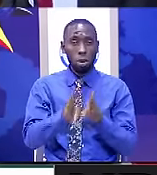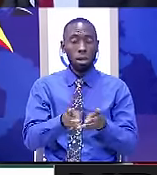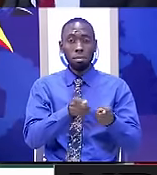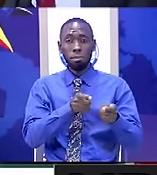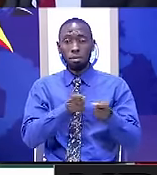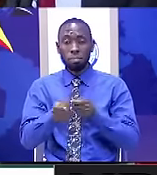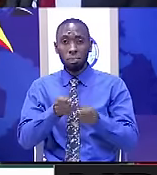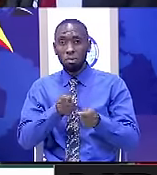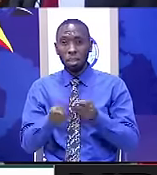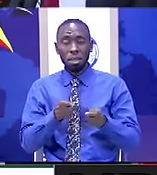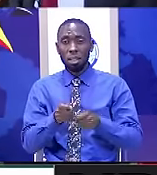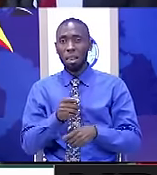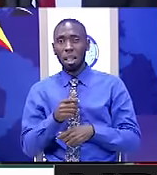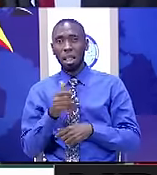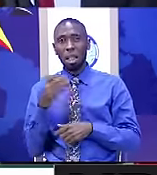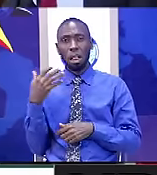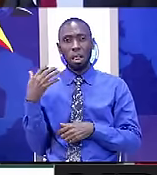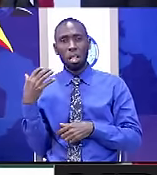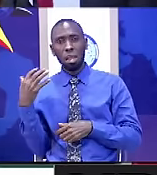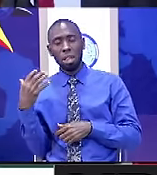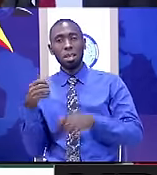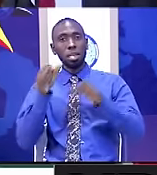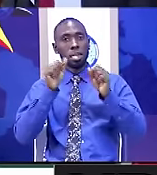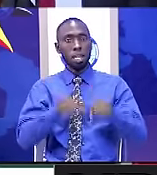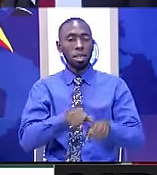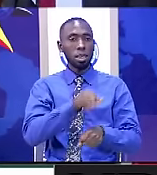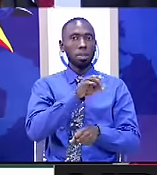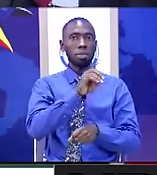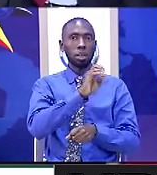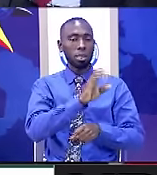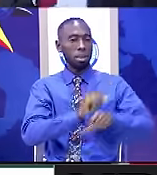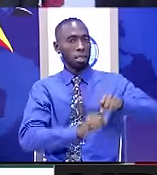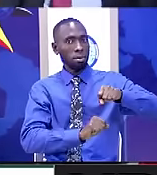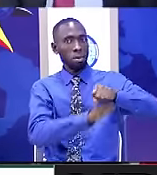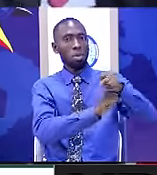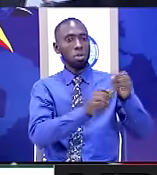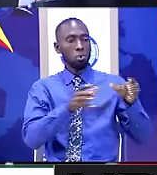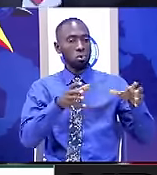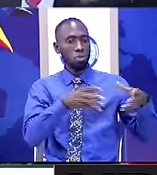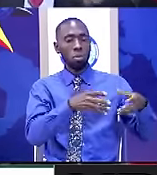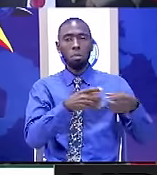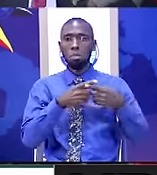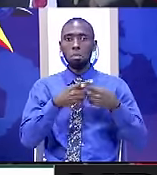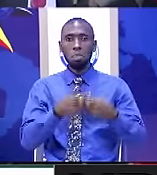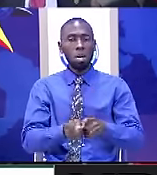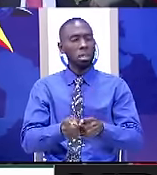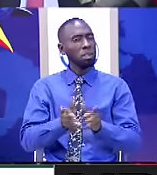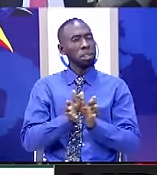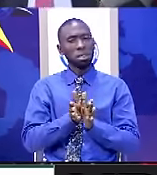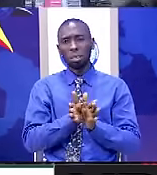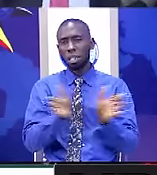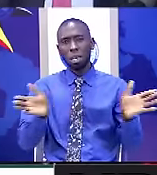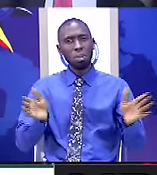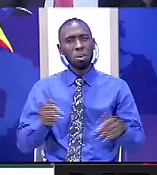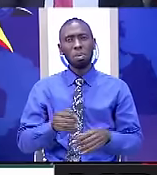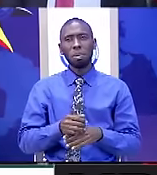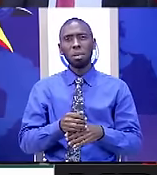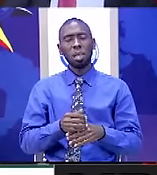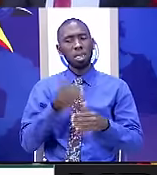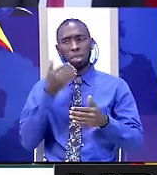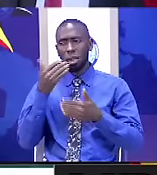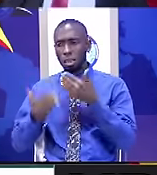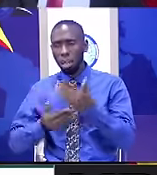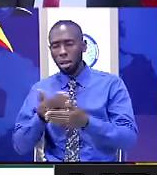teyeekubiira nga newankubadde abadde wa kibiina kya Forum for Democratic Change oba FDC wabula abadde tagaana kusiima mirimu